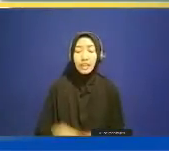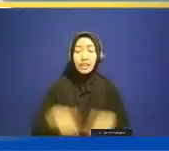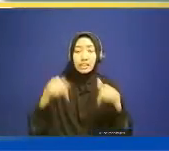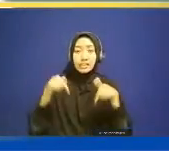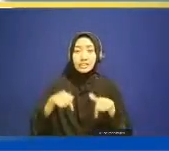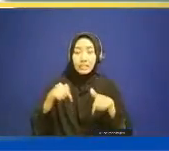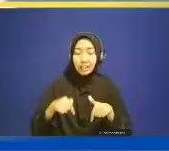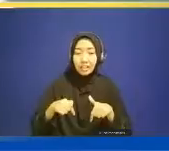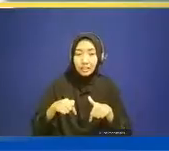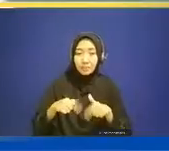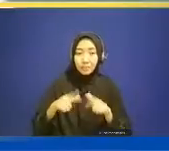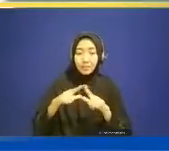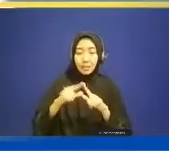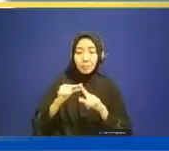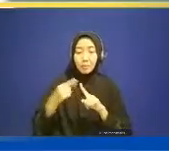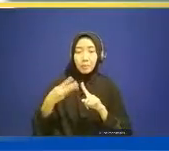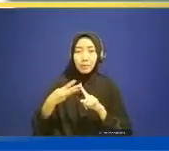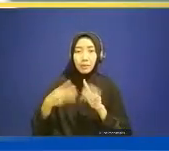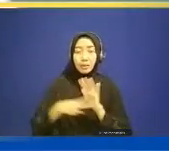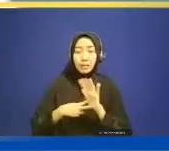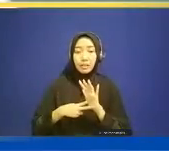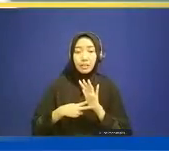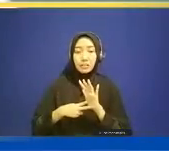sekarang APBN